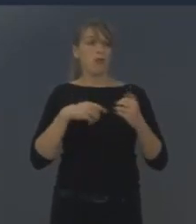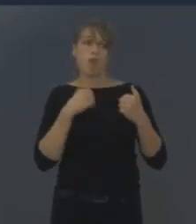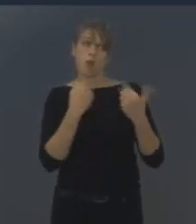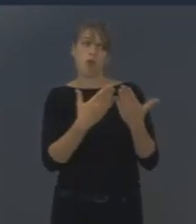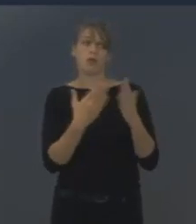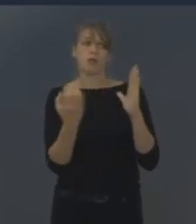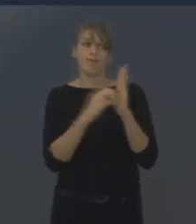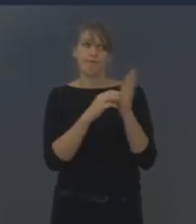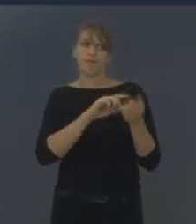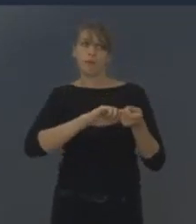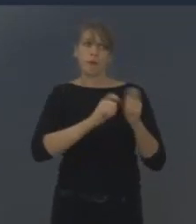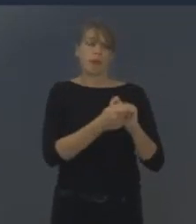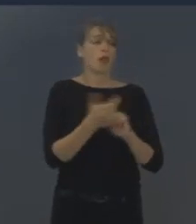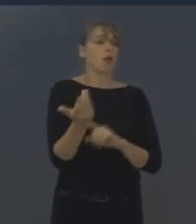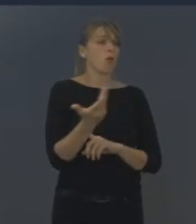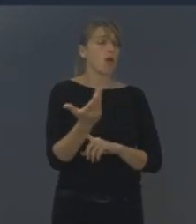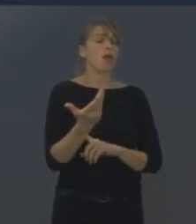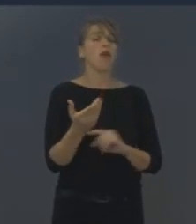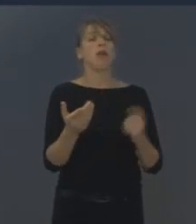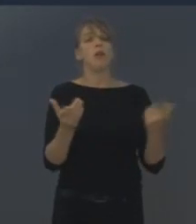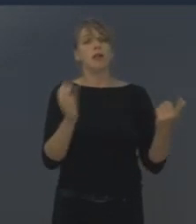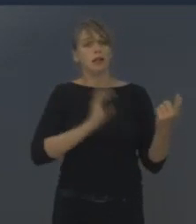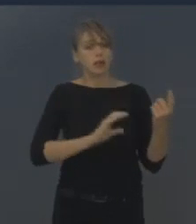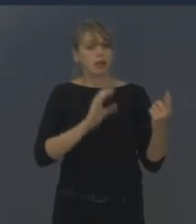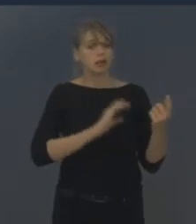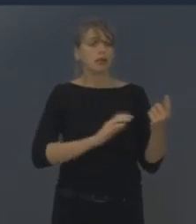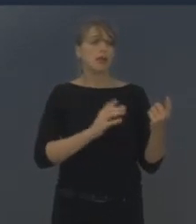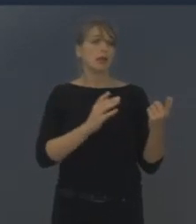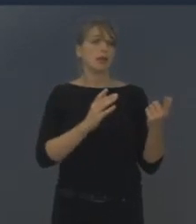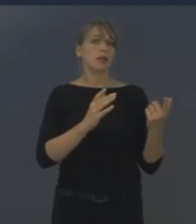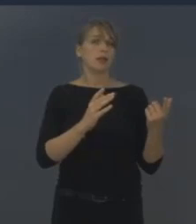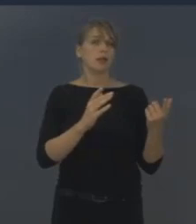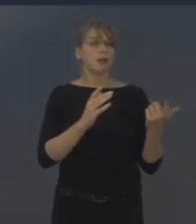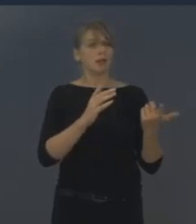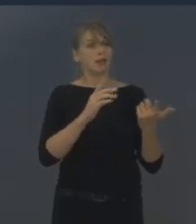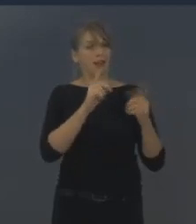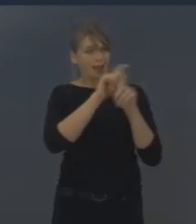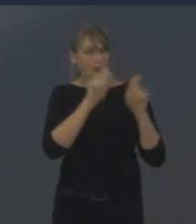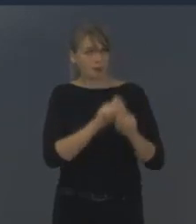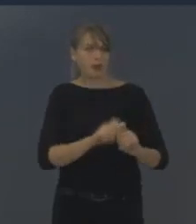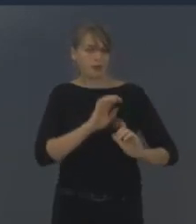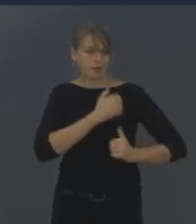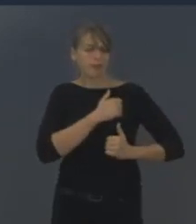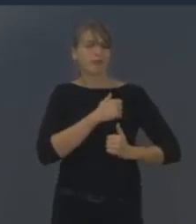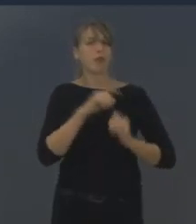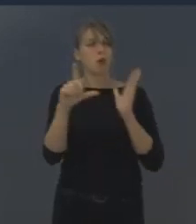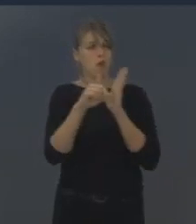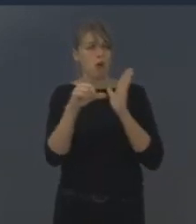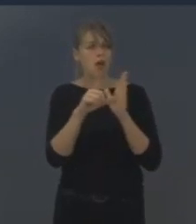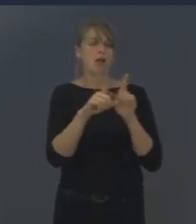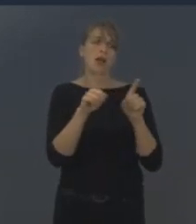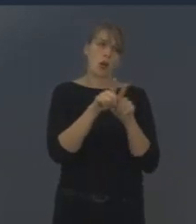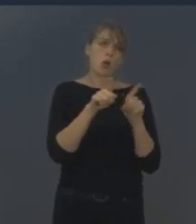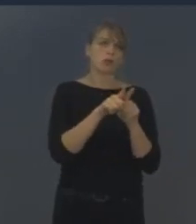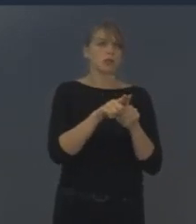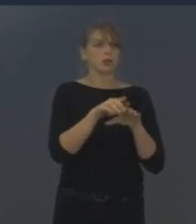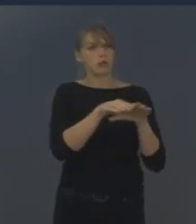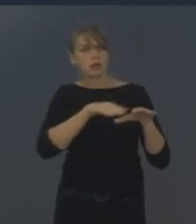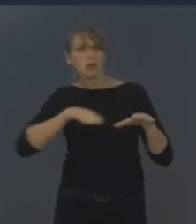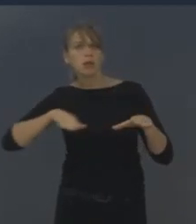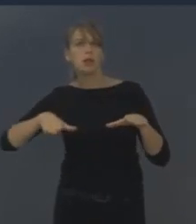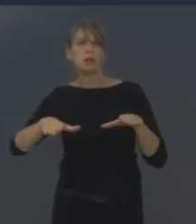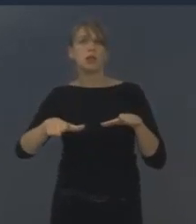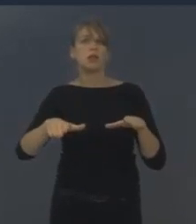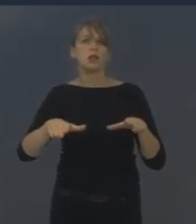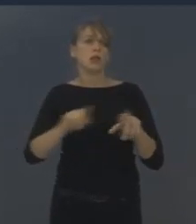proposons, c'est d'assortir le respect de ces engagements d'une juste révision de ces contributions afin de tenir compte